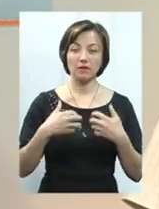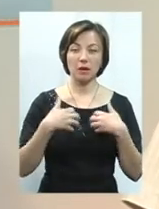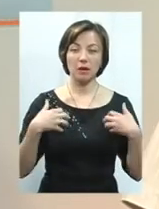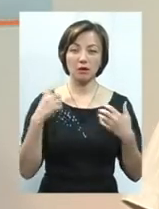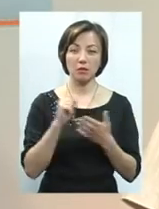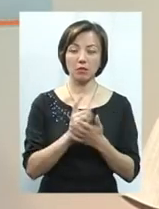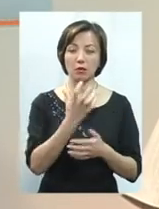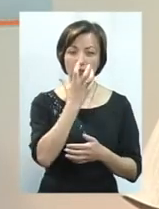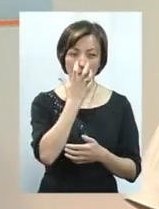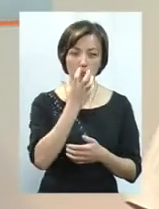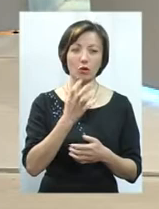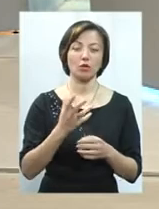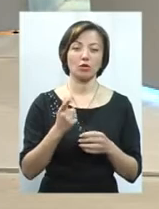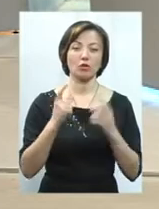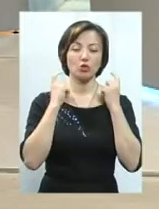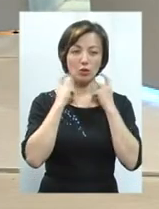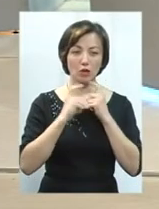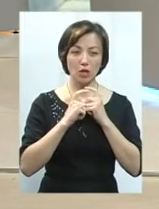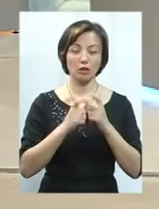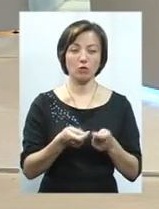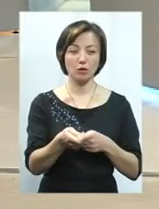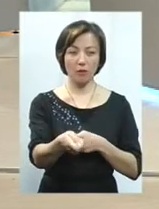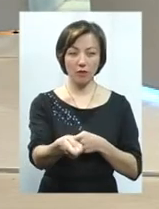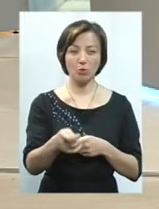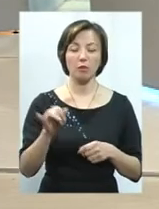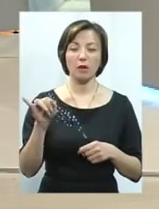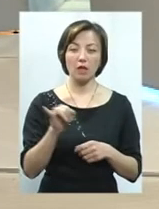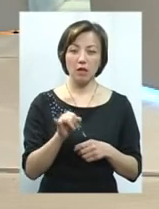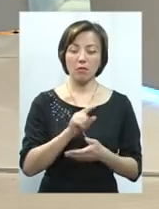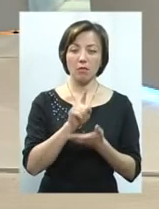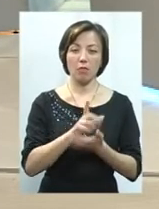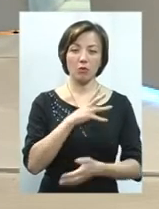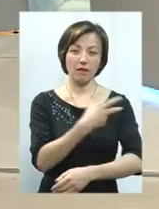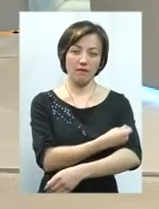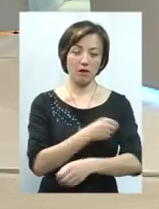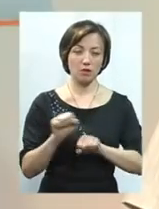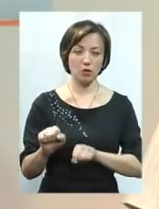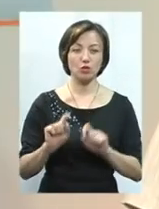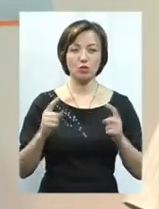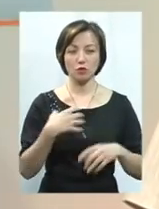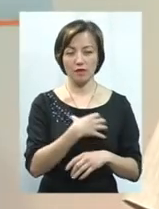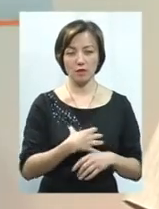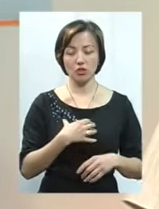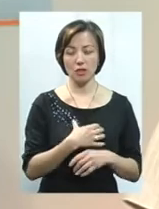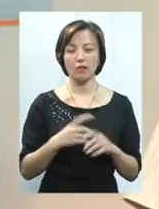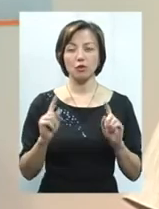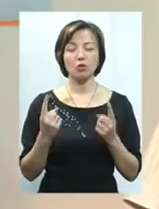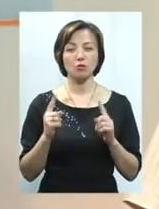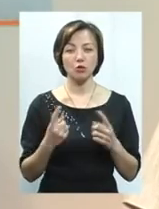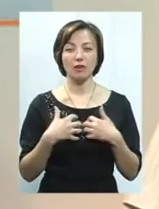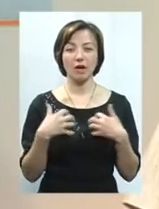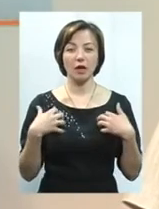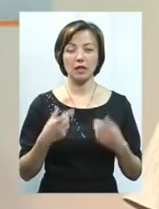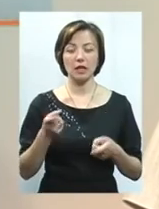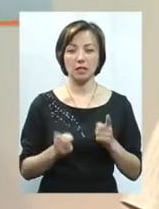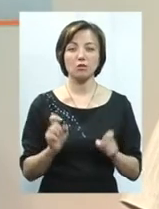в наморднику, з ошейником, з повитком, і тварина має бути вакцинована. Це дуже важливо, тому що тварина